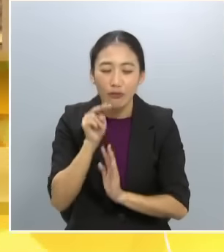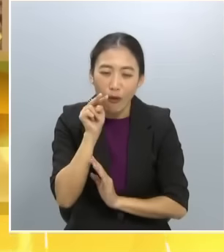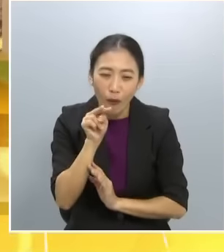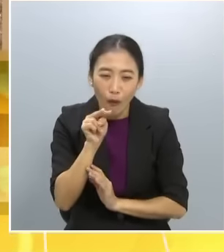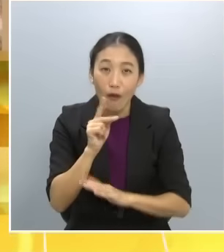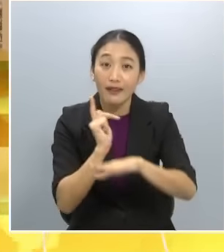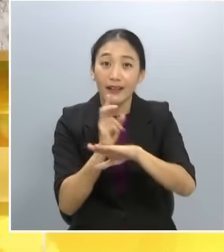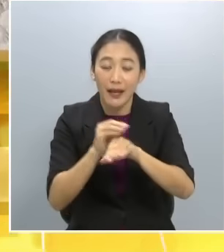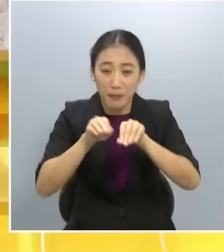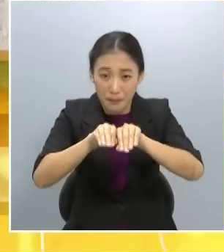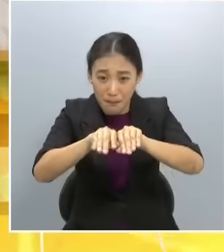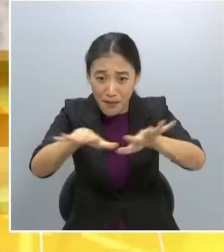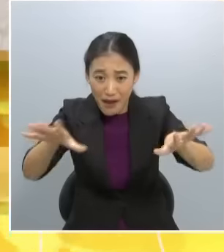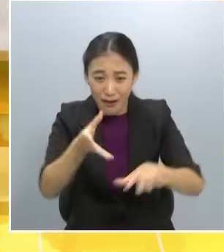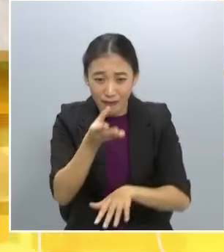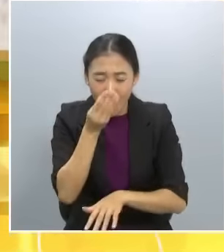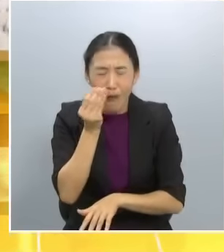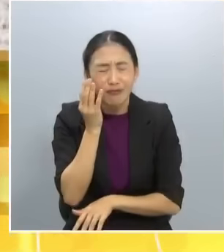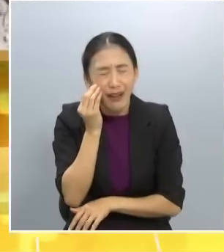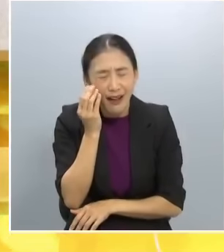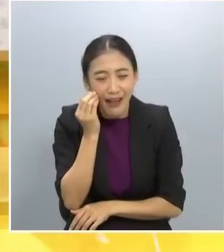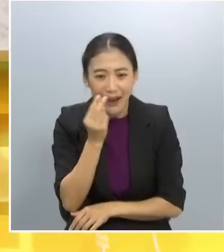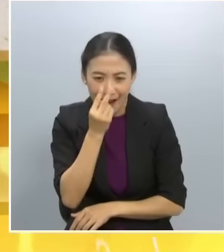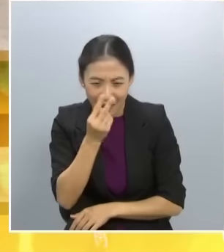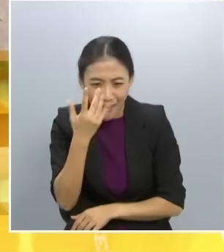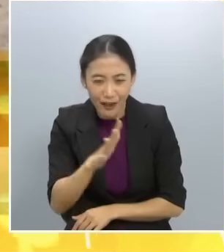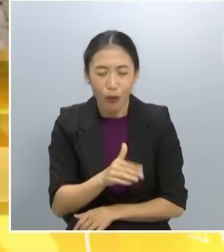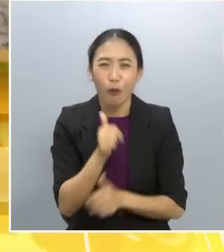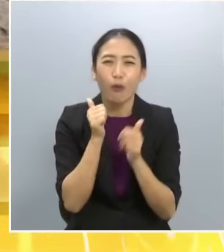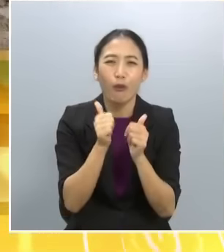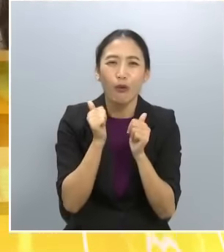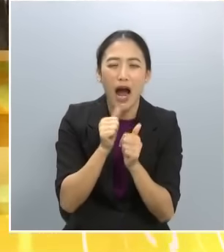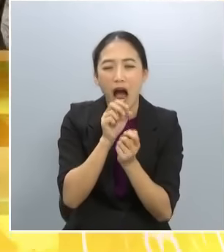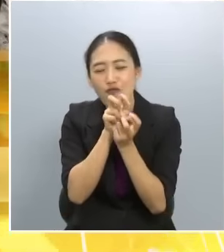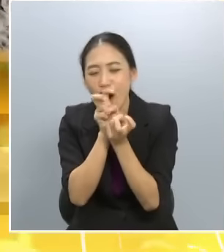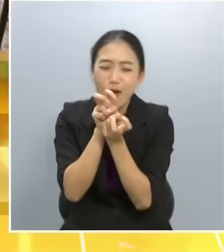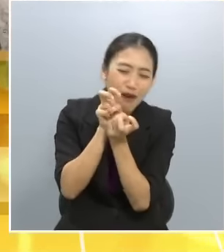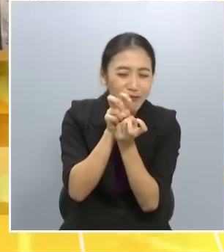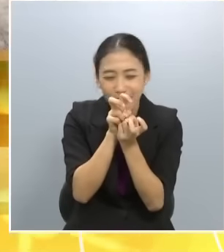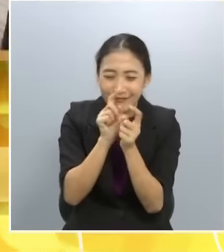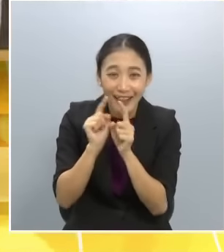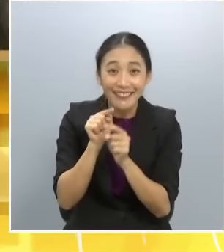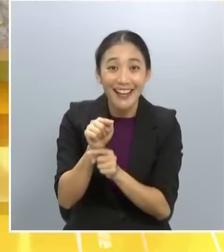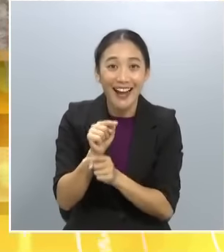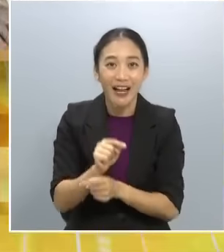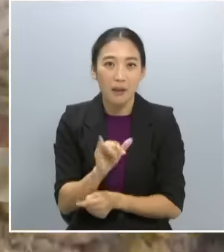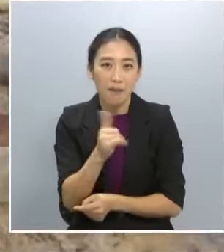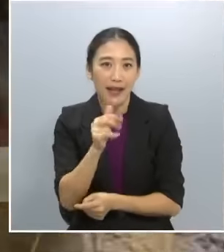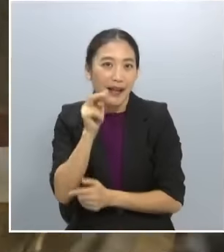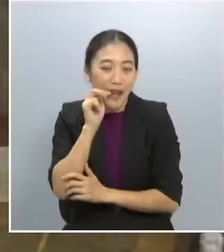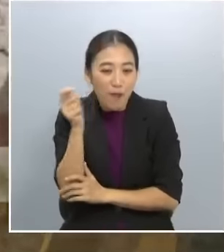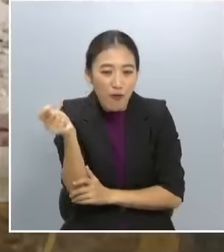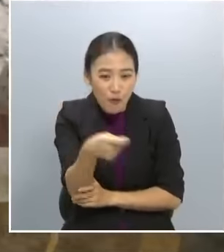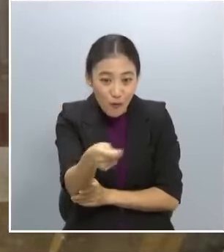ร์เน็ตชาวเน็ตต่างทนไม่ได้เมื่อได้เห็นใบหน้าที่กำลังกรีดร้องของหมูเด้งไม่ว่าจะเป็นตอนฉีดน้ำต